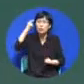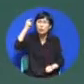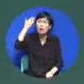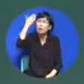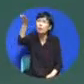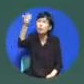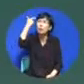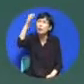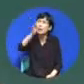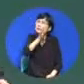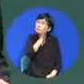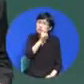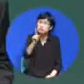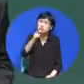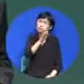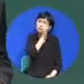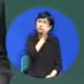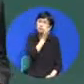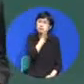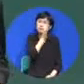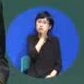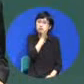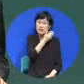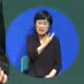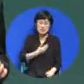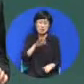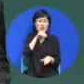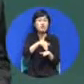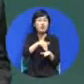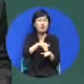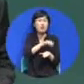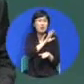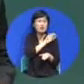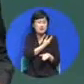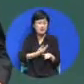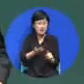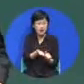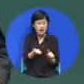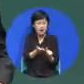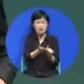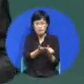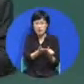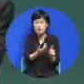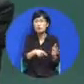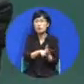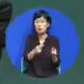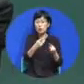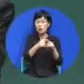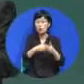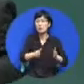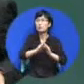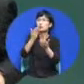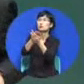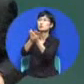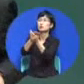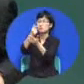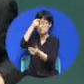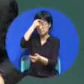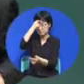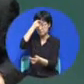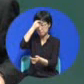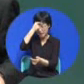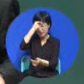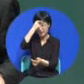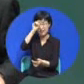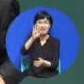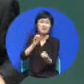many buildings, but why is it that our church has no building? 교회를 주십시오. I feel embarrassed, so please give me a building so I can train disciples.